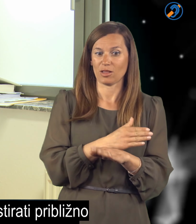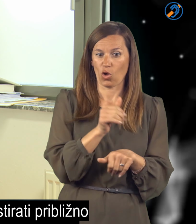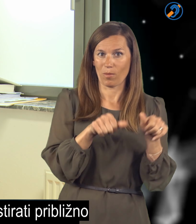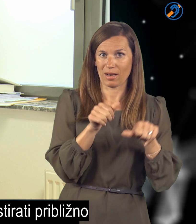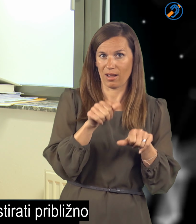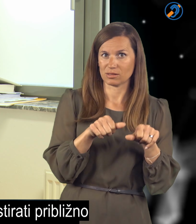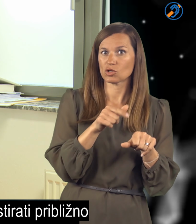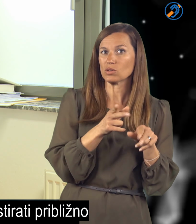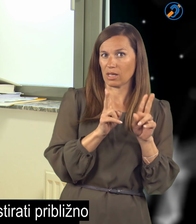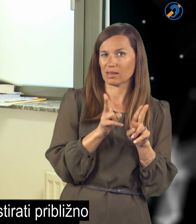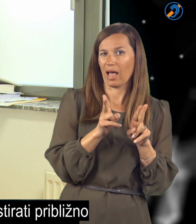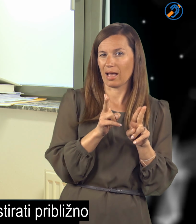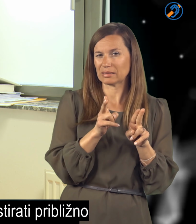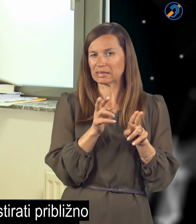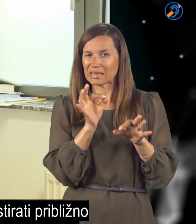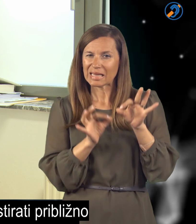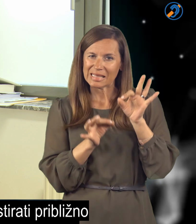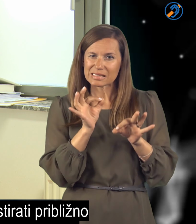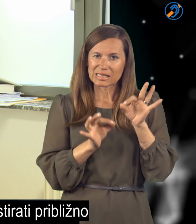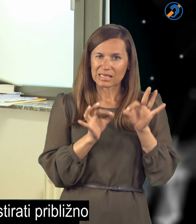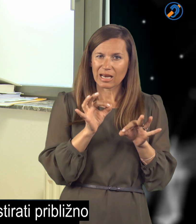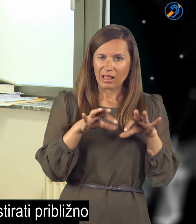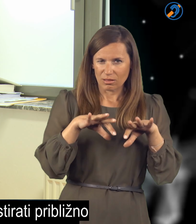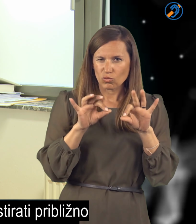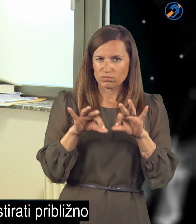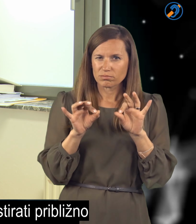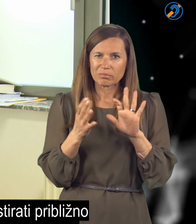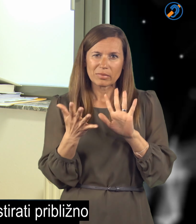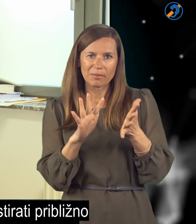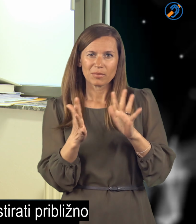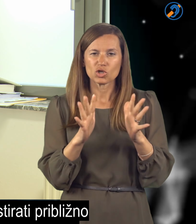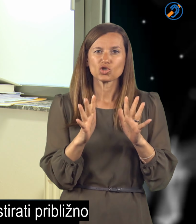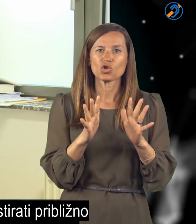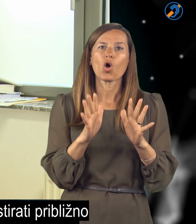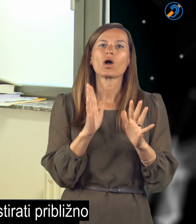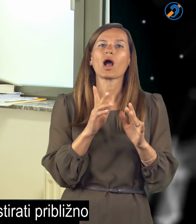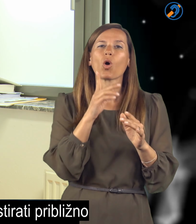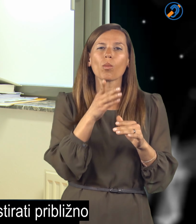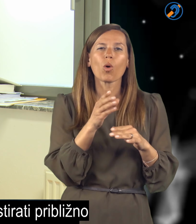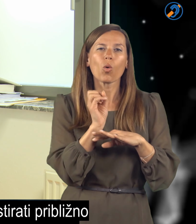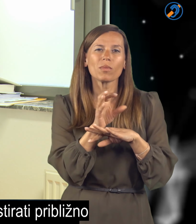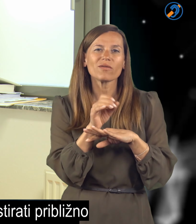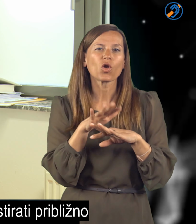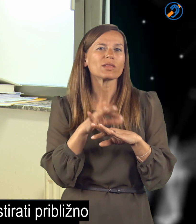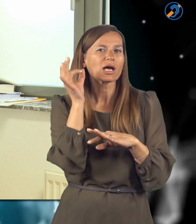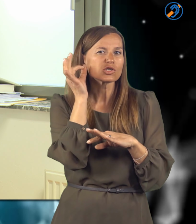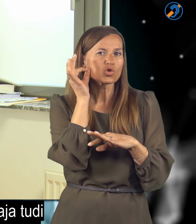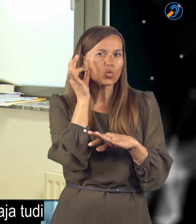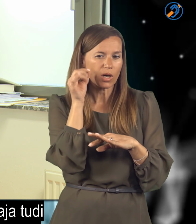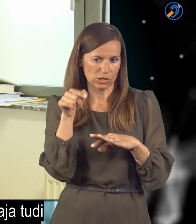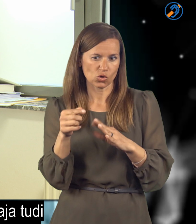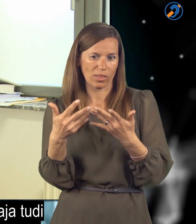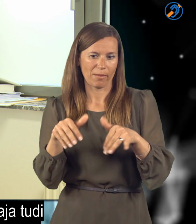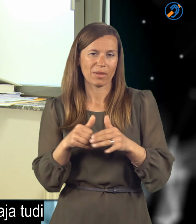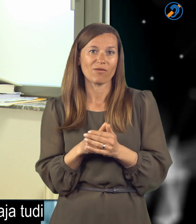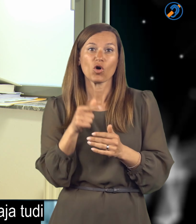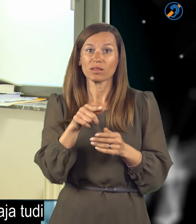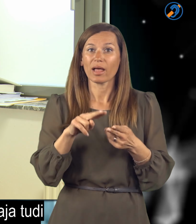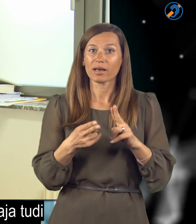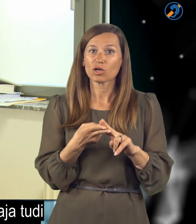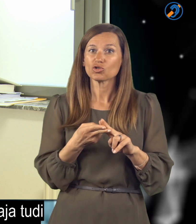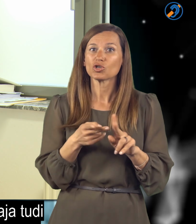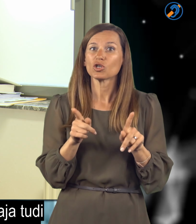operacijo se da testirati približno, kako bo izgledal sluh s to napravo. Na ta način obstaja tudi